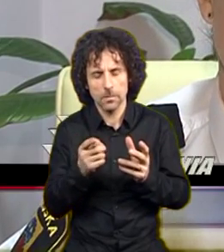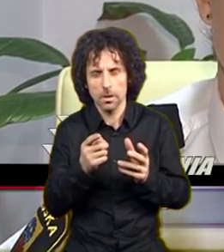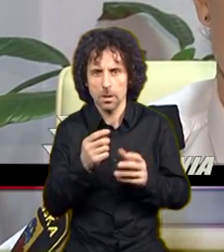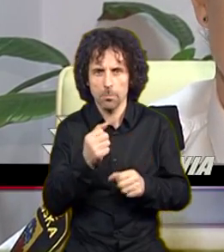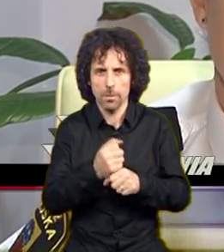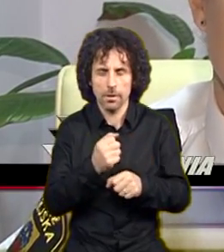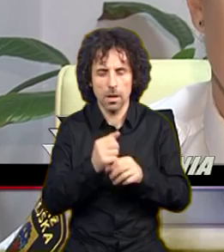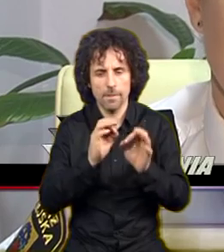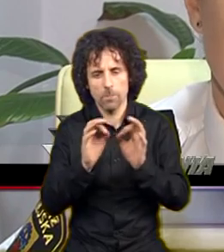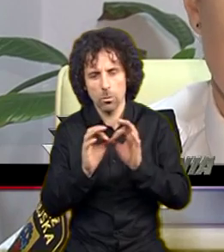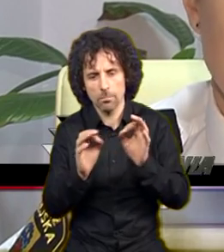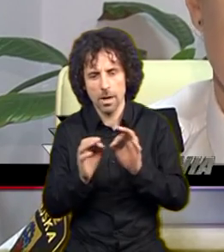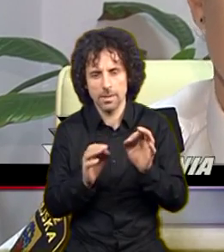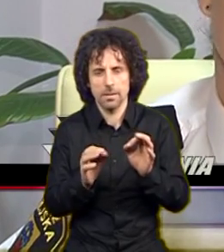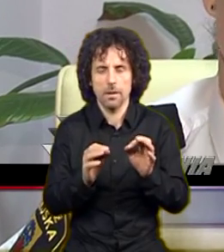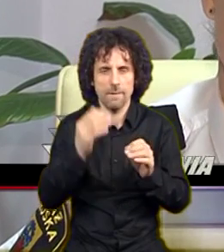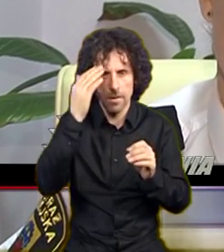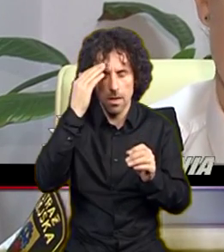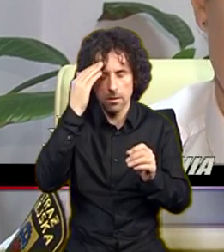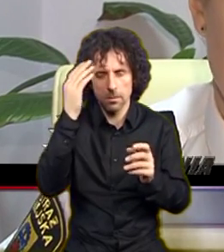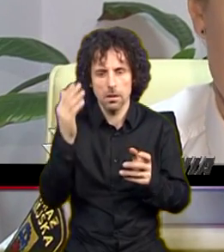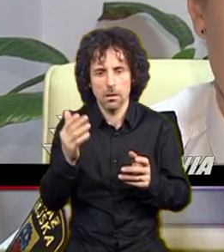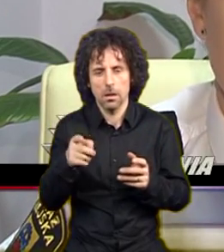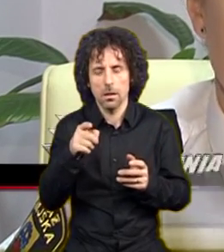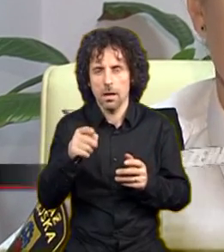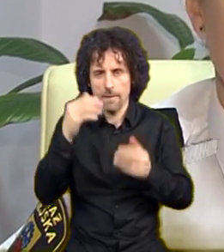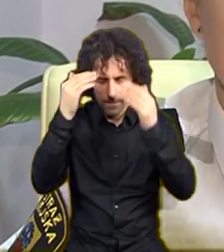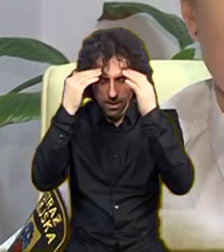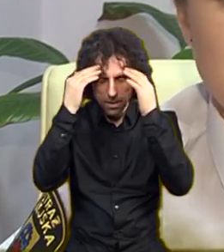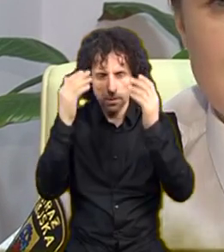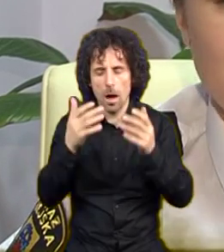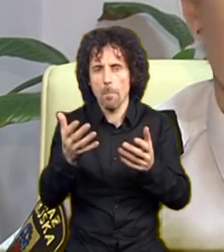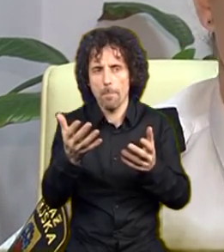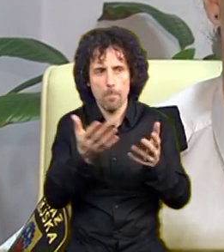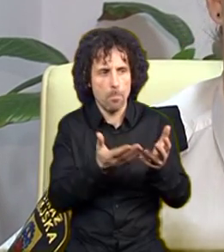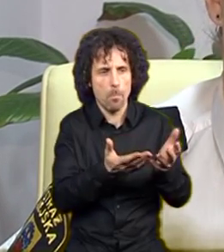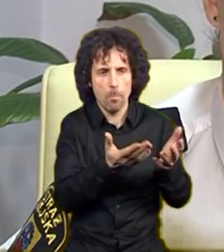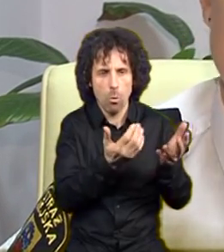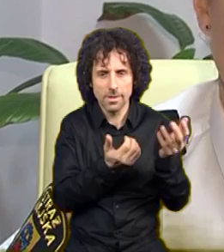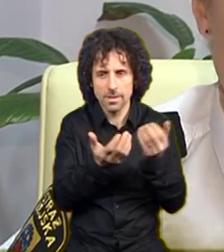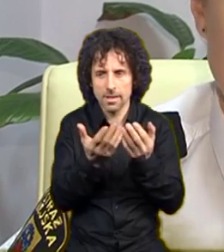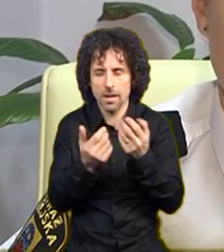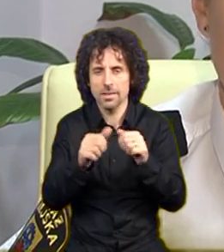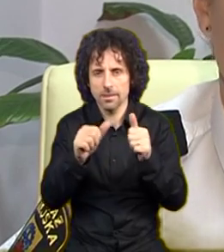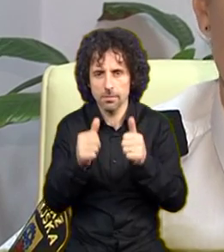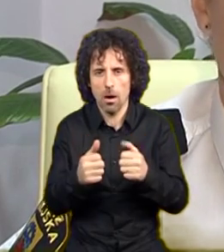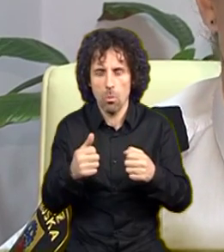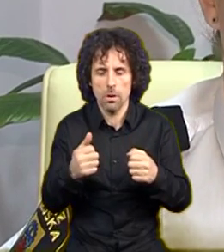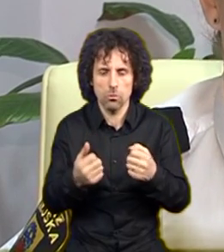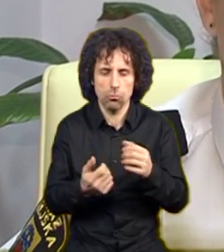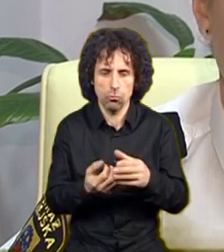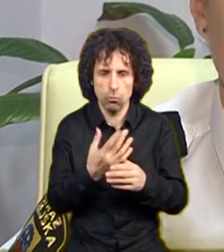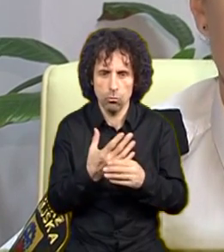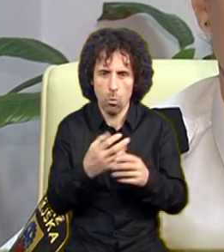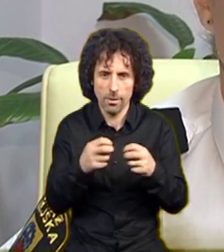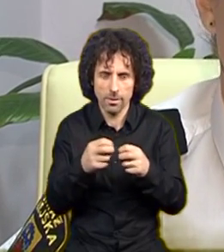jednak pozyskać pewne informacje, muszą pozyskać pewną wiedzę. Tą wiedzę mogą pozyskać z każdego źródła, bo to jest